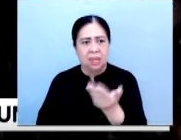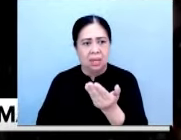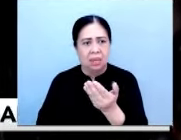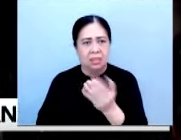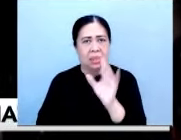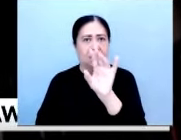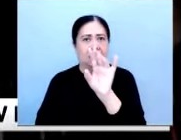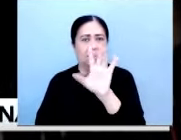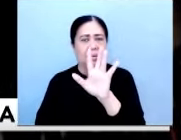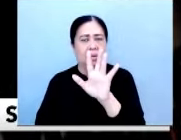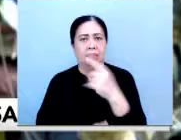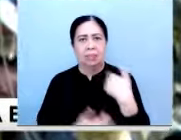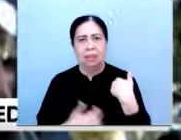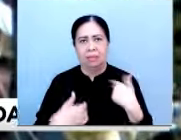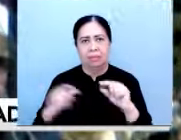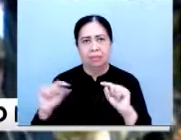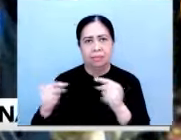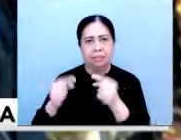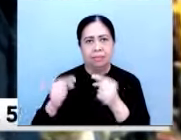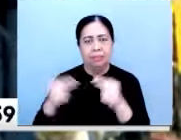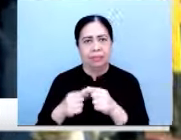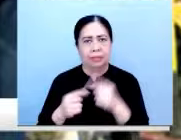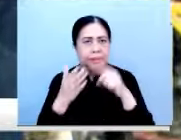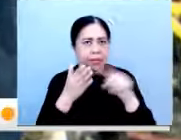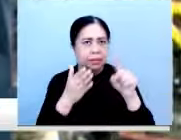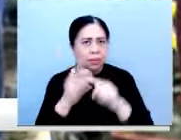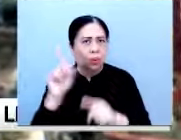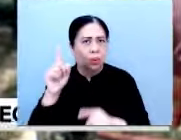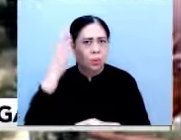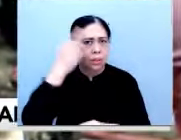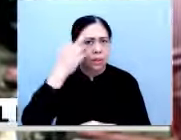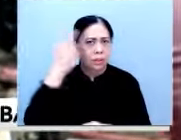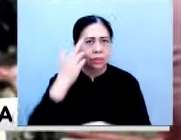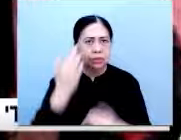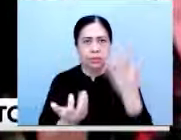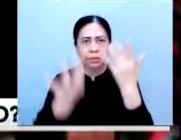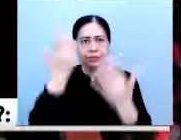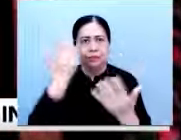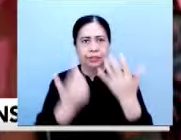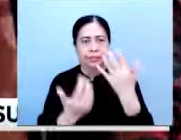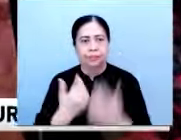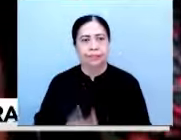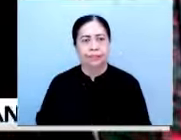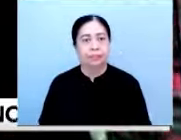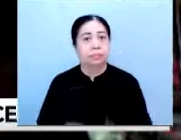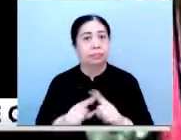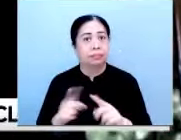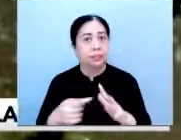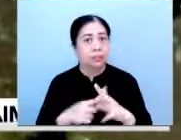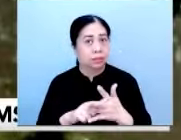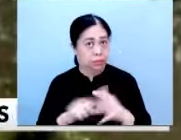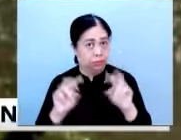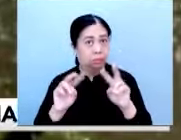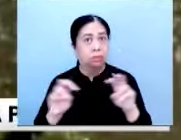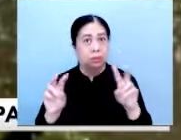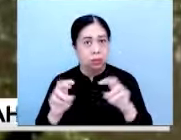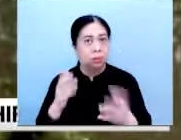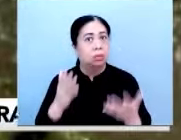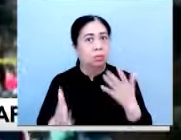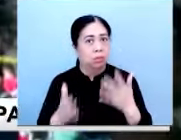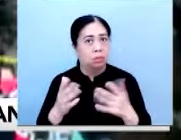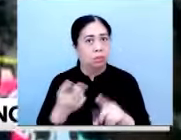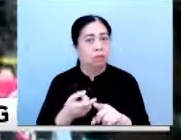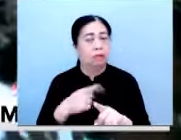75 naman ang nasugatan. Inaalam pa kung ano ang pinagmulan ng apoy. Pero sa inisyal na investigasyon ay posibleng mula